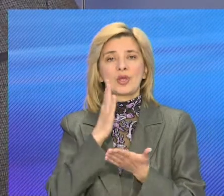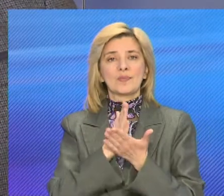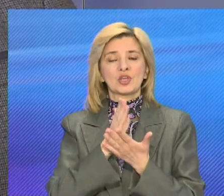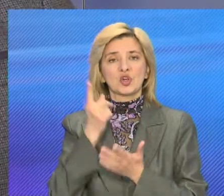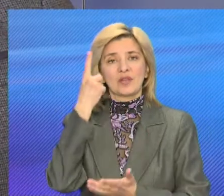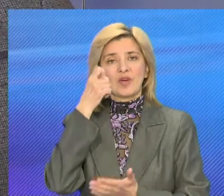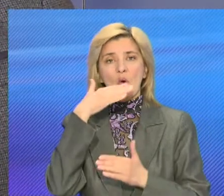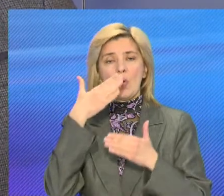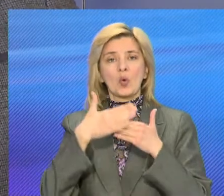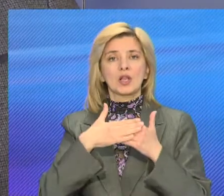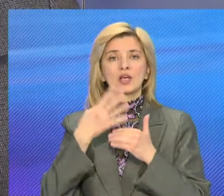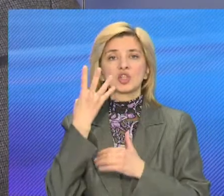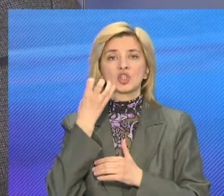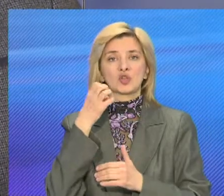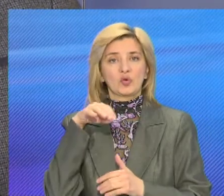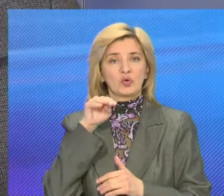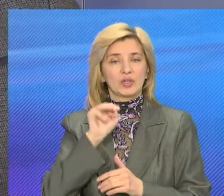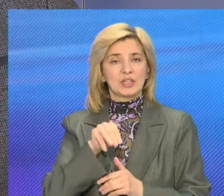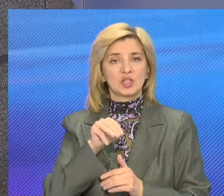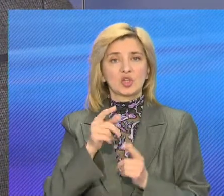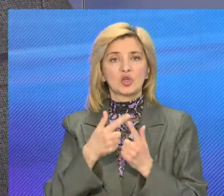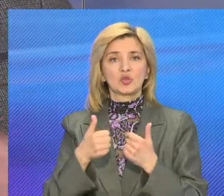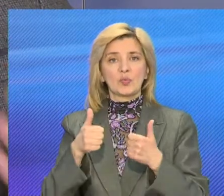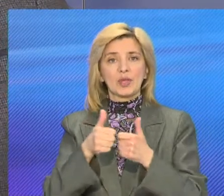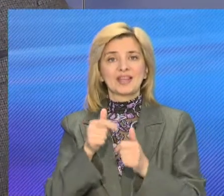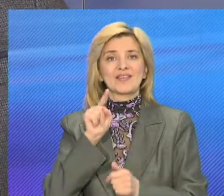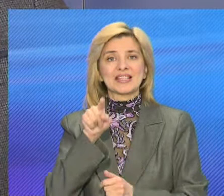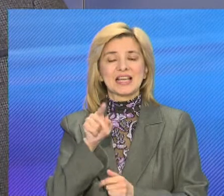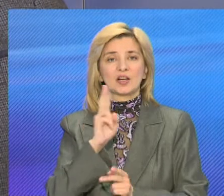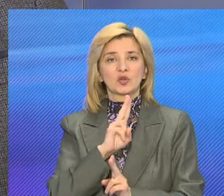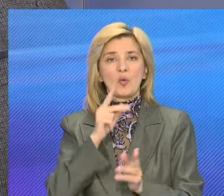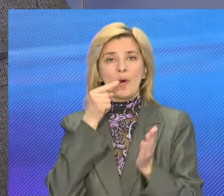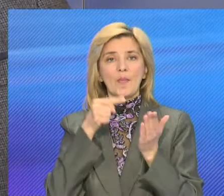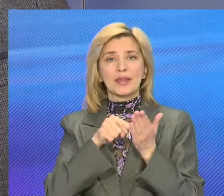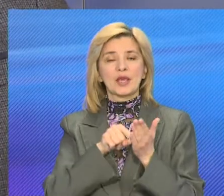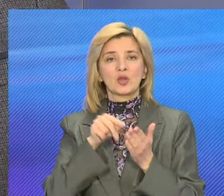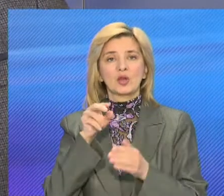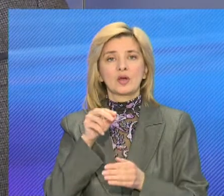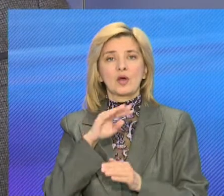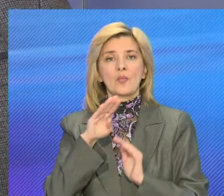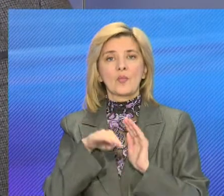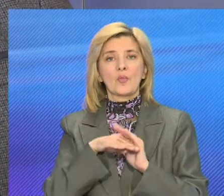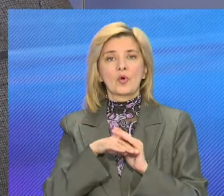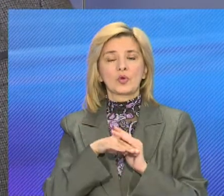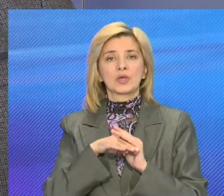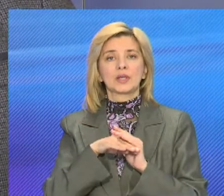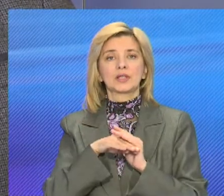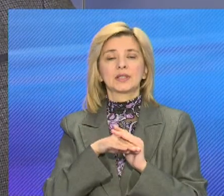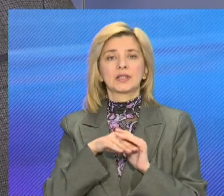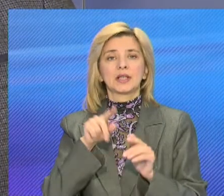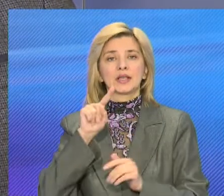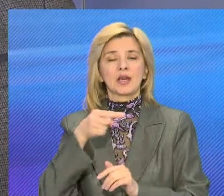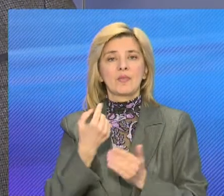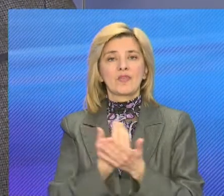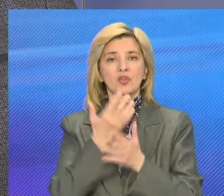около 400 тысяч субъектов, тех, которые сейчас подпадают под требования нового законодательства о